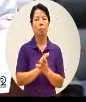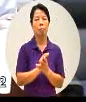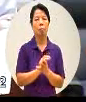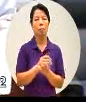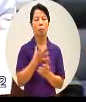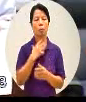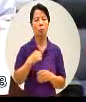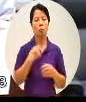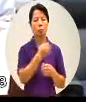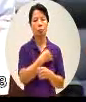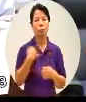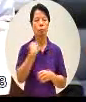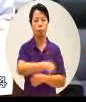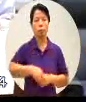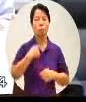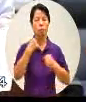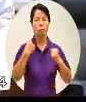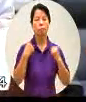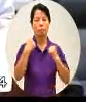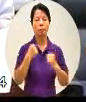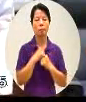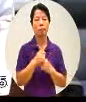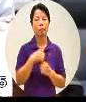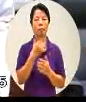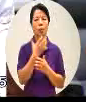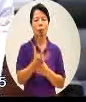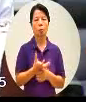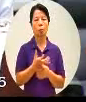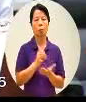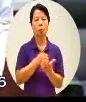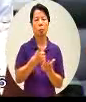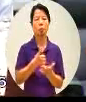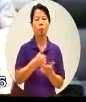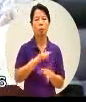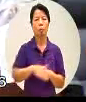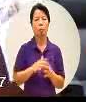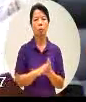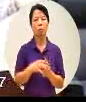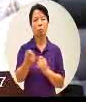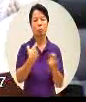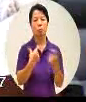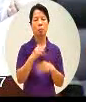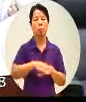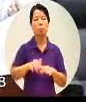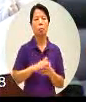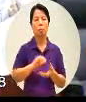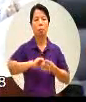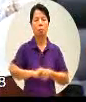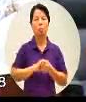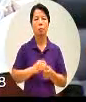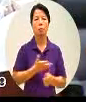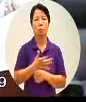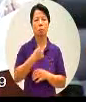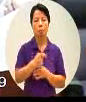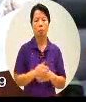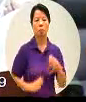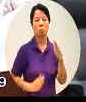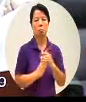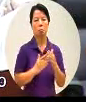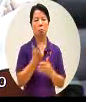儿体力就比人家歹啊，人比人先天条件都比别人差呢。你现在要定这个让我达不到